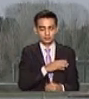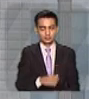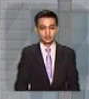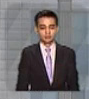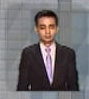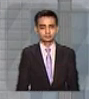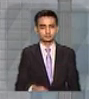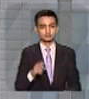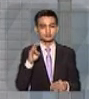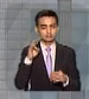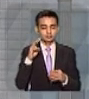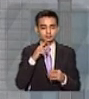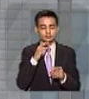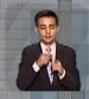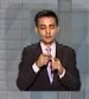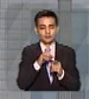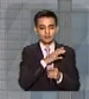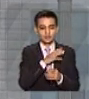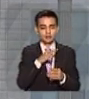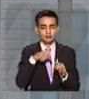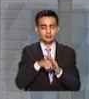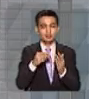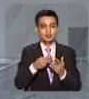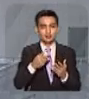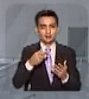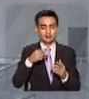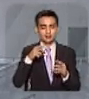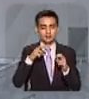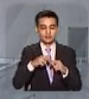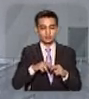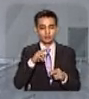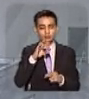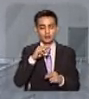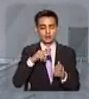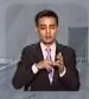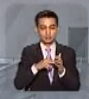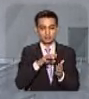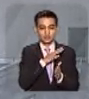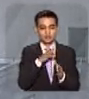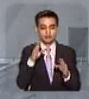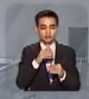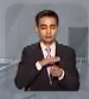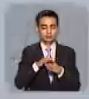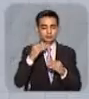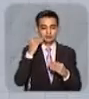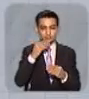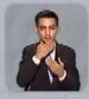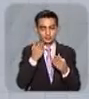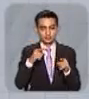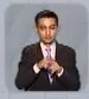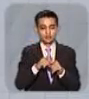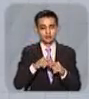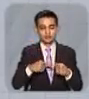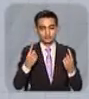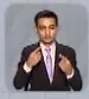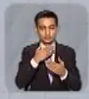По словам президента, анализ реализации госпрограмм показал, что нет конкретных результатов. Недостаточное количество новых рабочих